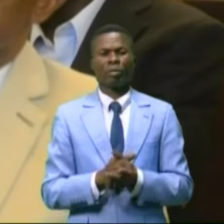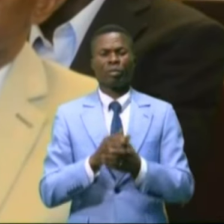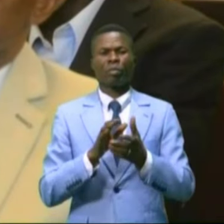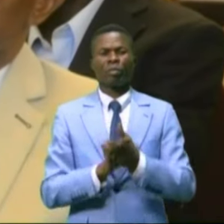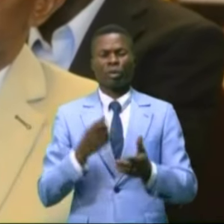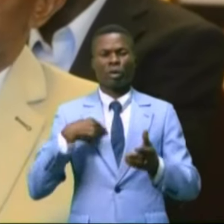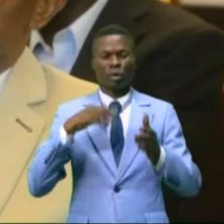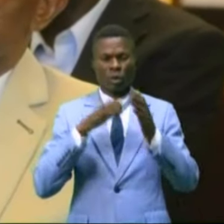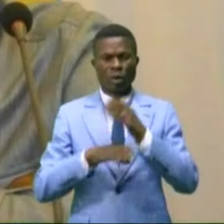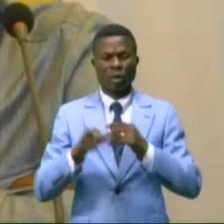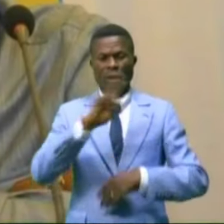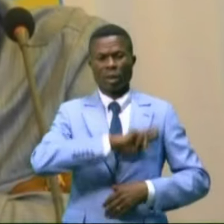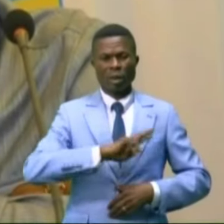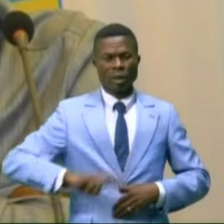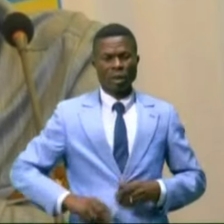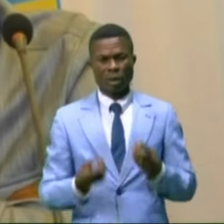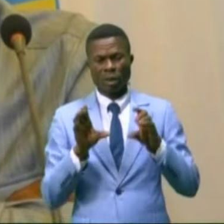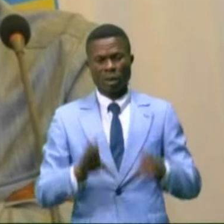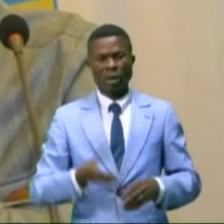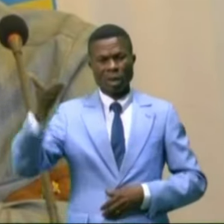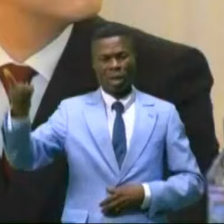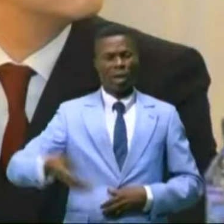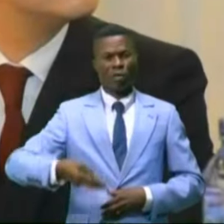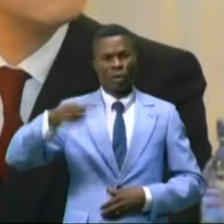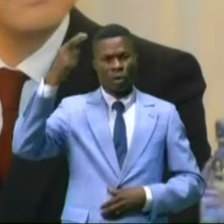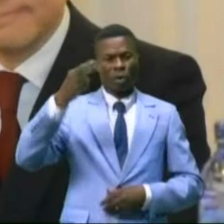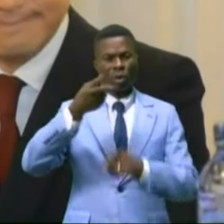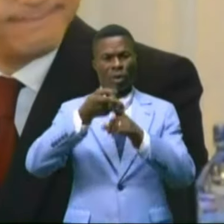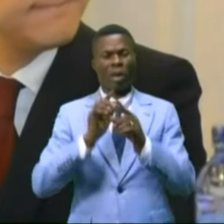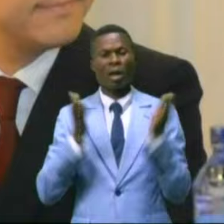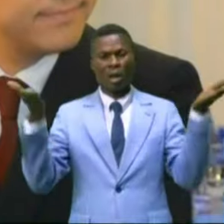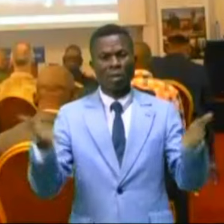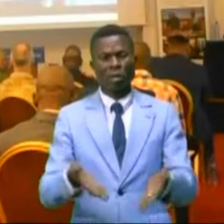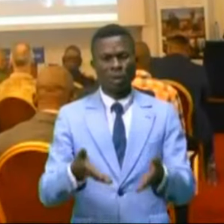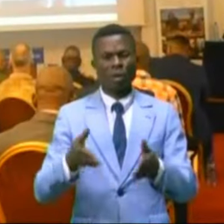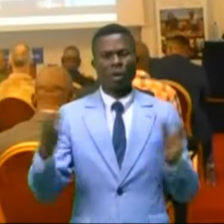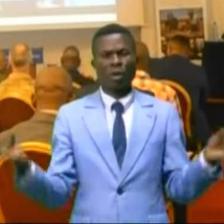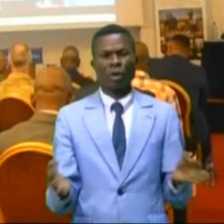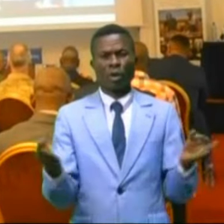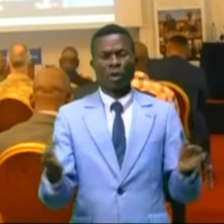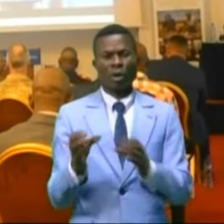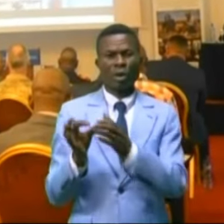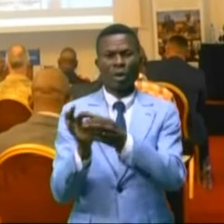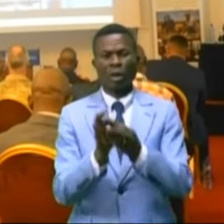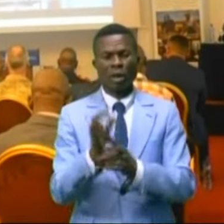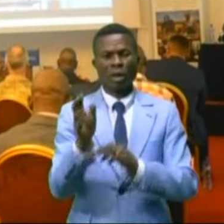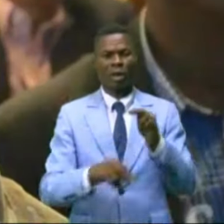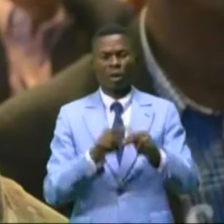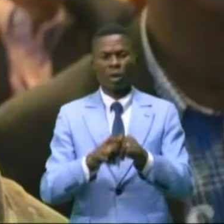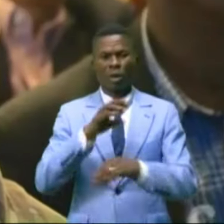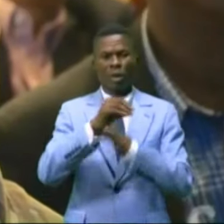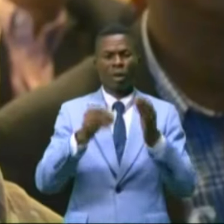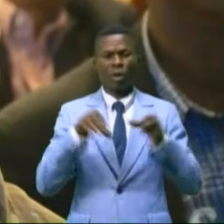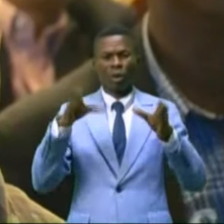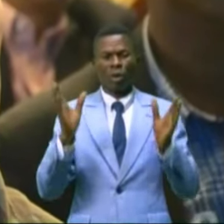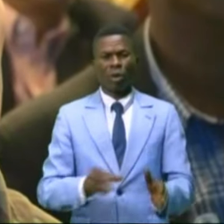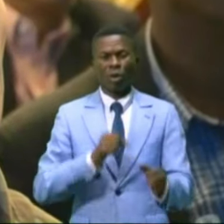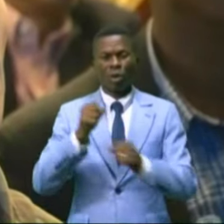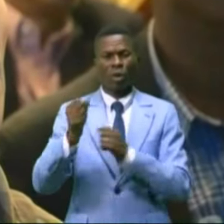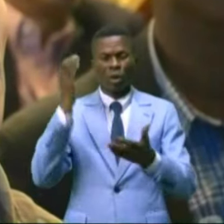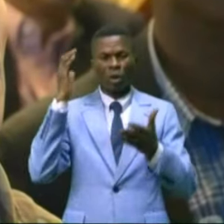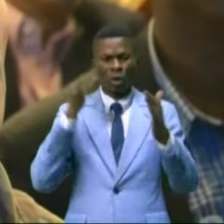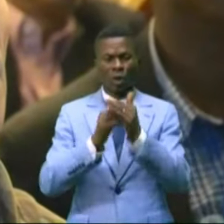en RDC devant un parterre de invités de marque venu prendre part à cette célébration le coordonnateur national du centre congolais de lutte